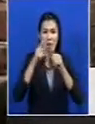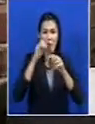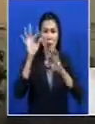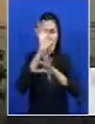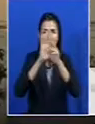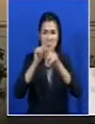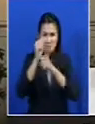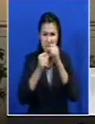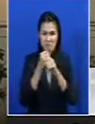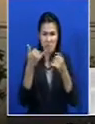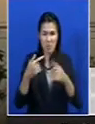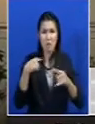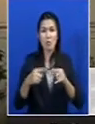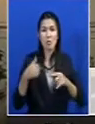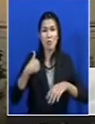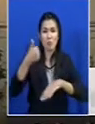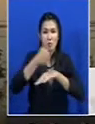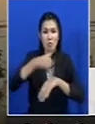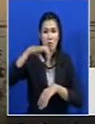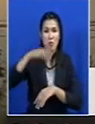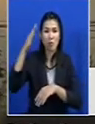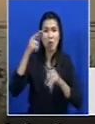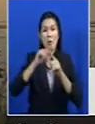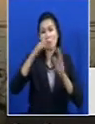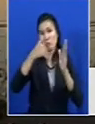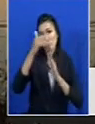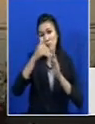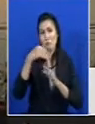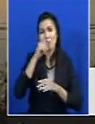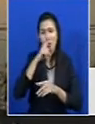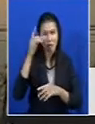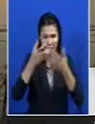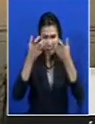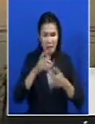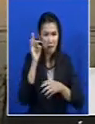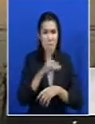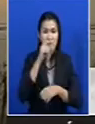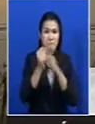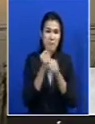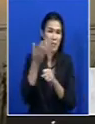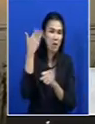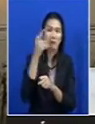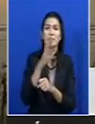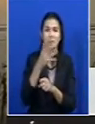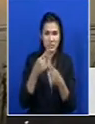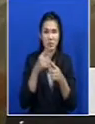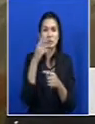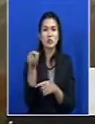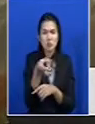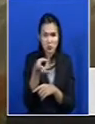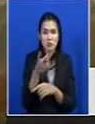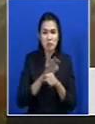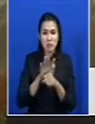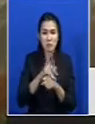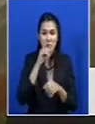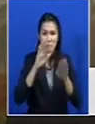ที่เกิดขึ้นในปีนี้ผู้อำนวยการศูนย์อุตุนิยมวิทยาภาคเหนือประเมินว่าจะไม่รุนแรงเท่ากับปีที่ผ่านมาสถานการณ์ยังน้อยกว่าเพรา